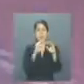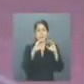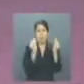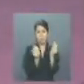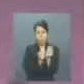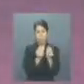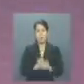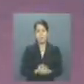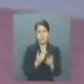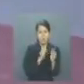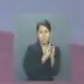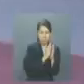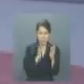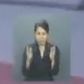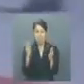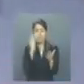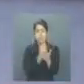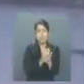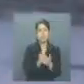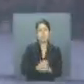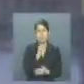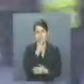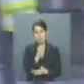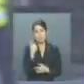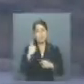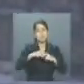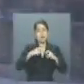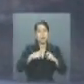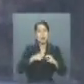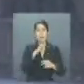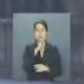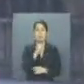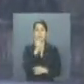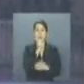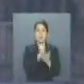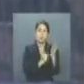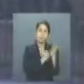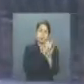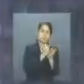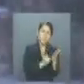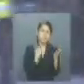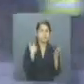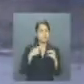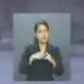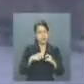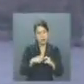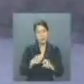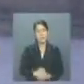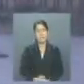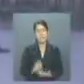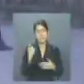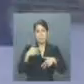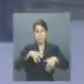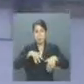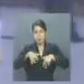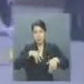ยุดยาวสิ้นปีผู้ตัดสินจะต้องประสบปัญหาเรื่องการเดินทางไปทำหน้าที่ยังต่างจังหวัดในช่วงดังกล่าวนะครับมีประชาชนจำนวนมาก